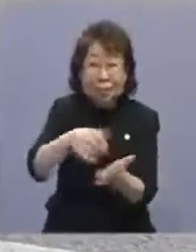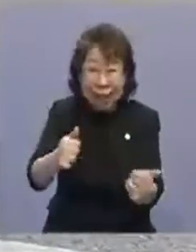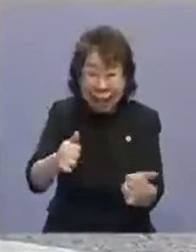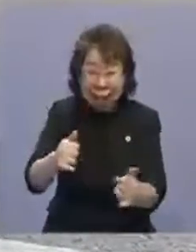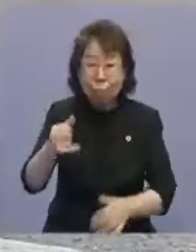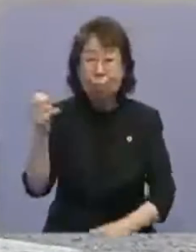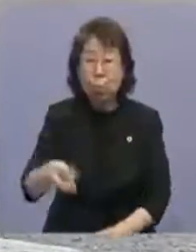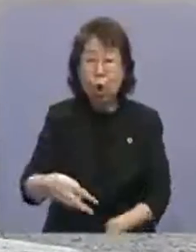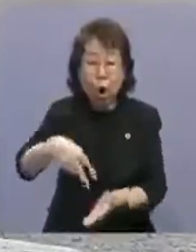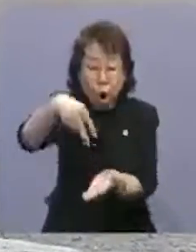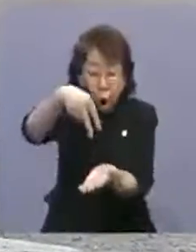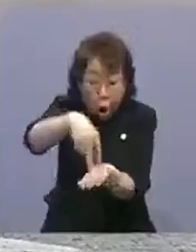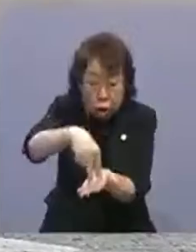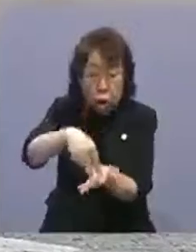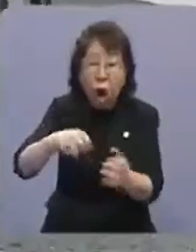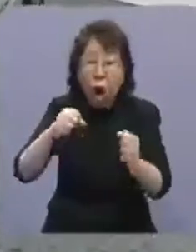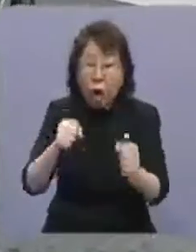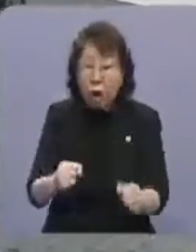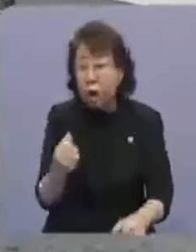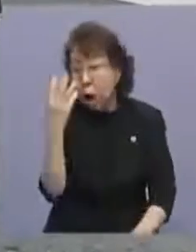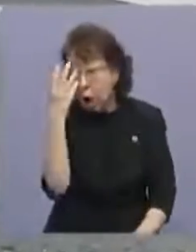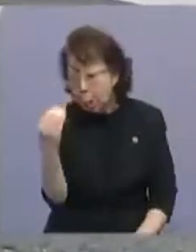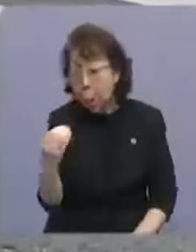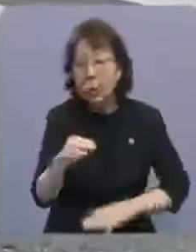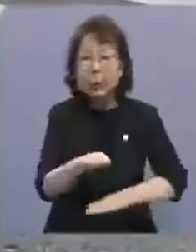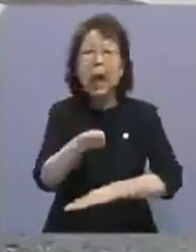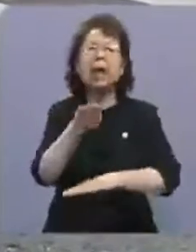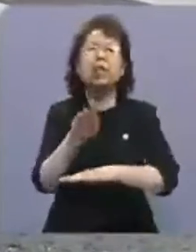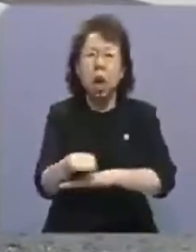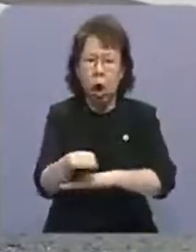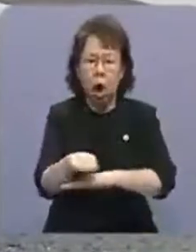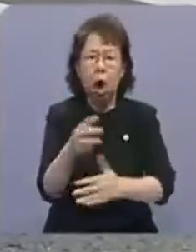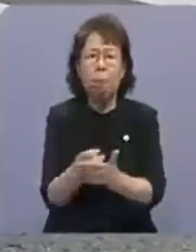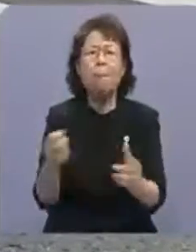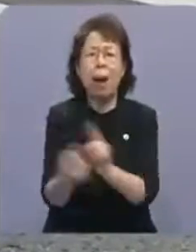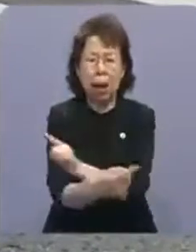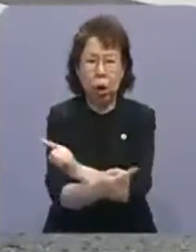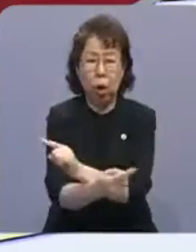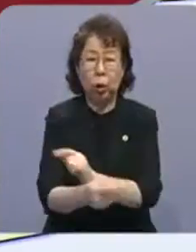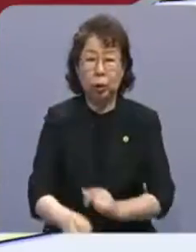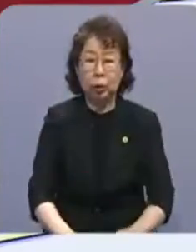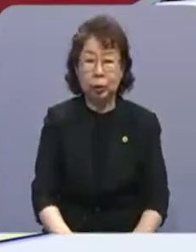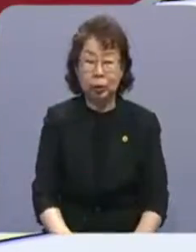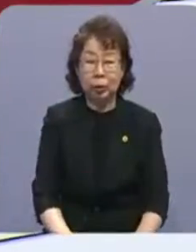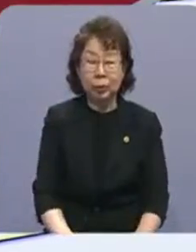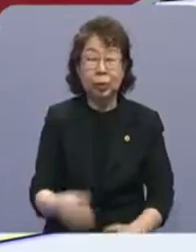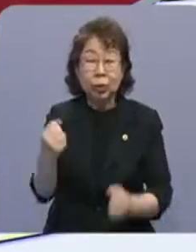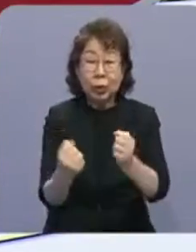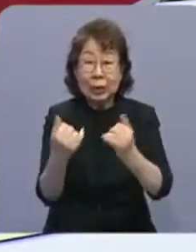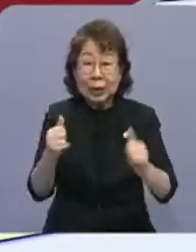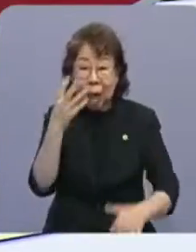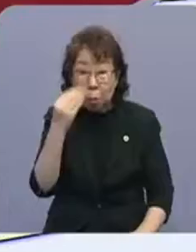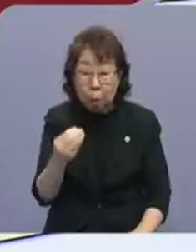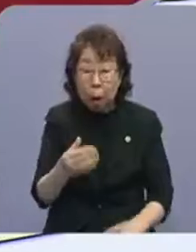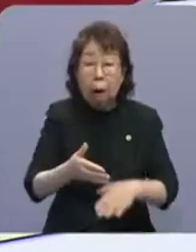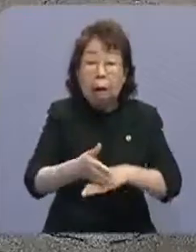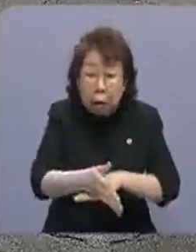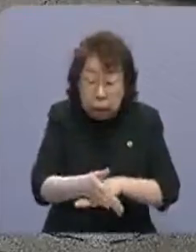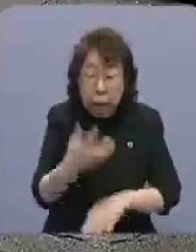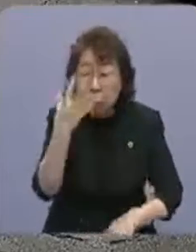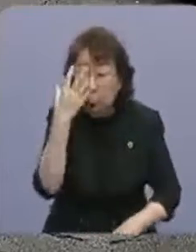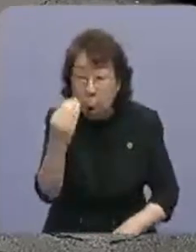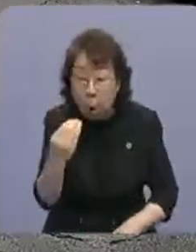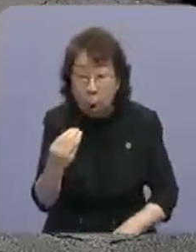아니라 건너려는 사람만 있어도 차를 세우게 법이 바뀌었기 때문입니다. 운전자가 뒤늦게